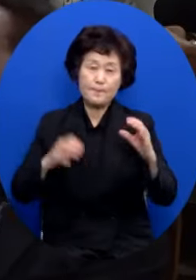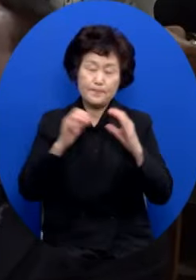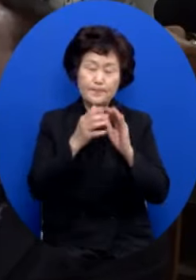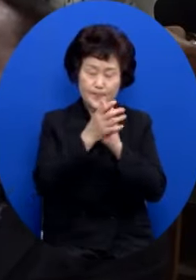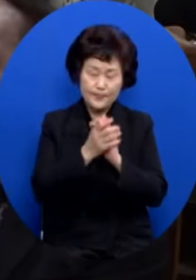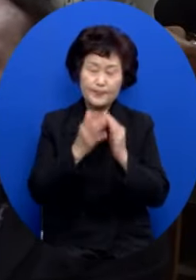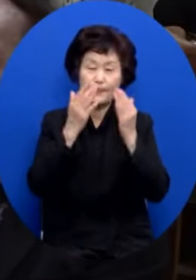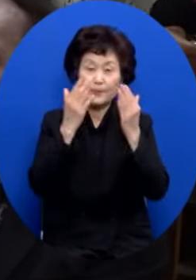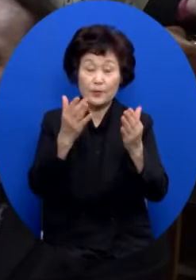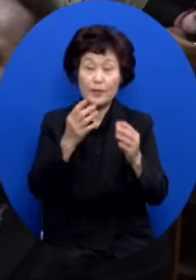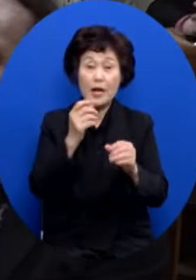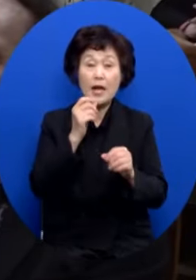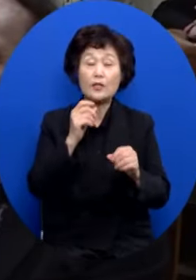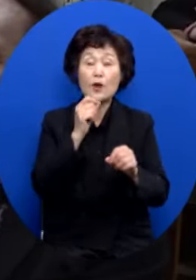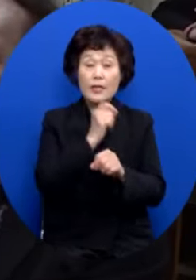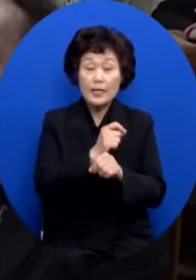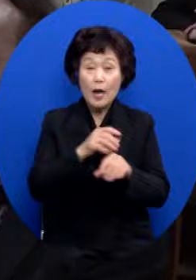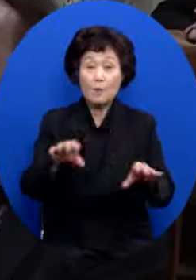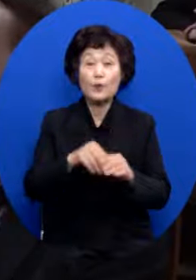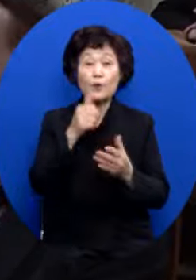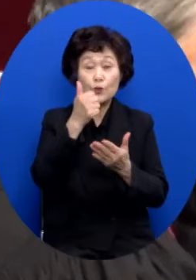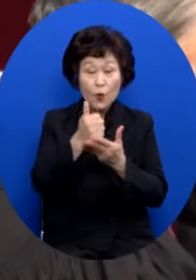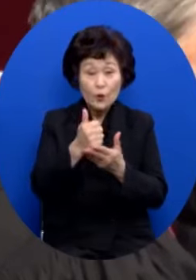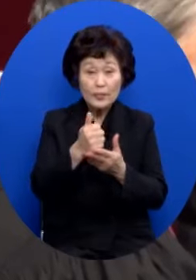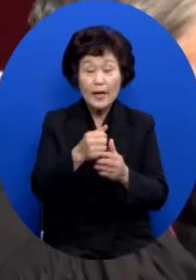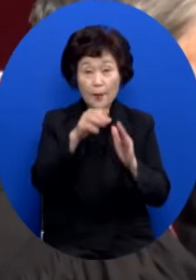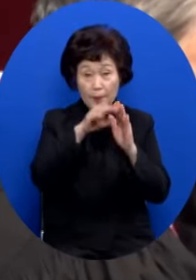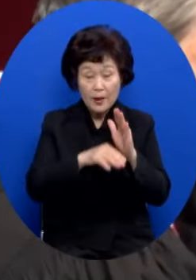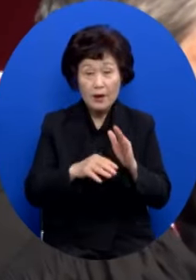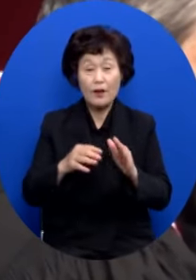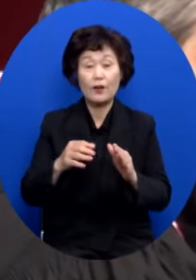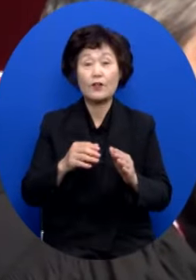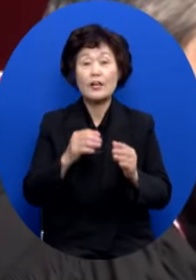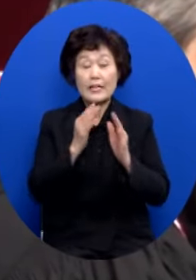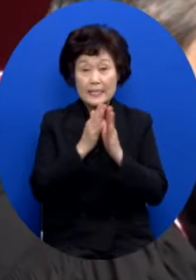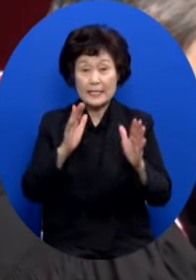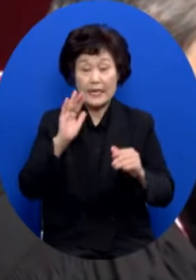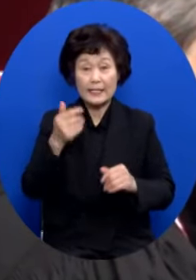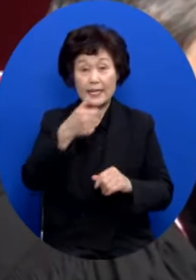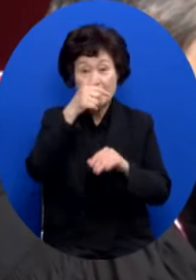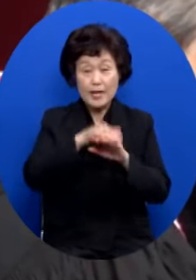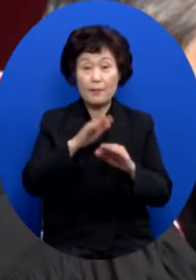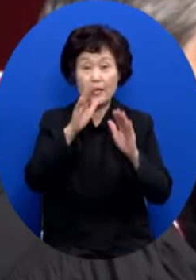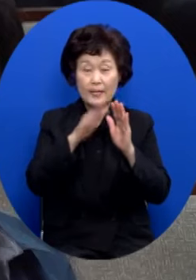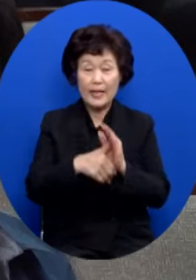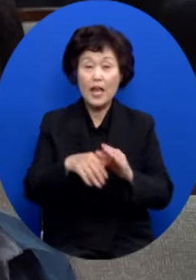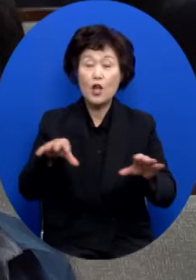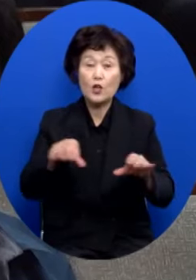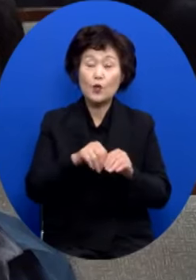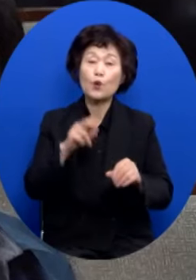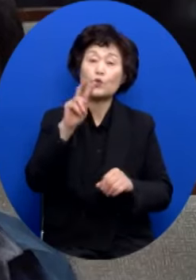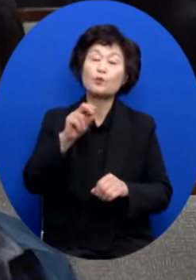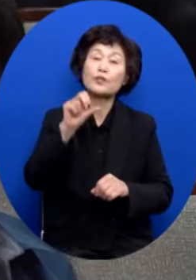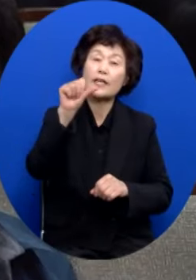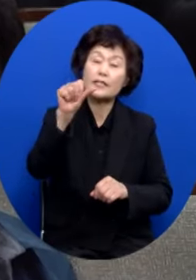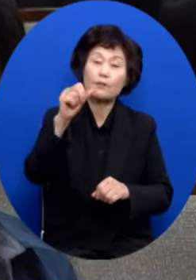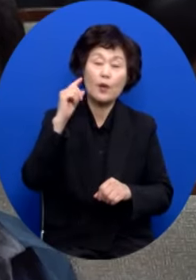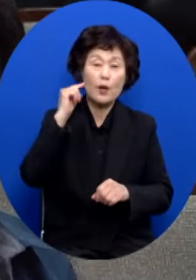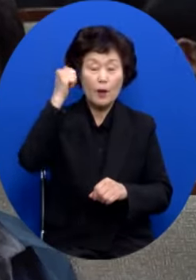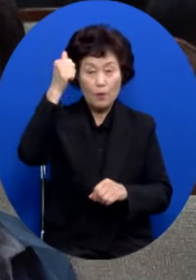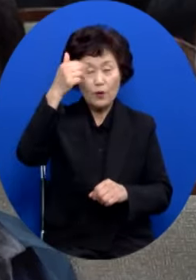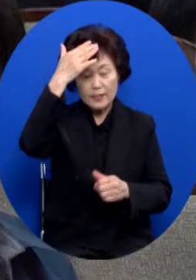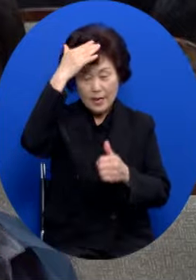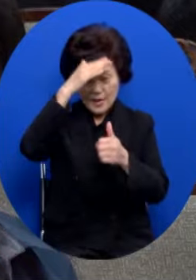이어 이무성 사무총장의 인도로 거행된 목사 안수식에서는 구혜선 전도사 등총 25명에게 목사